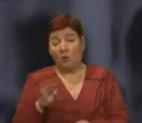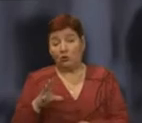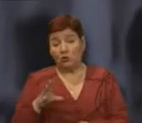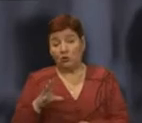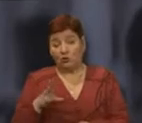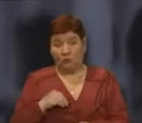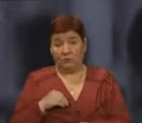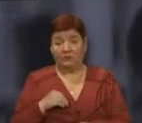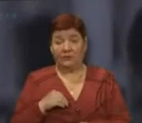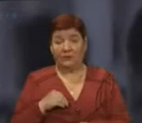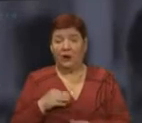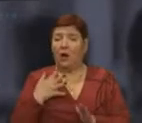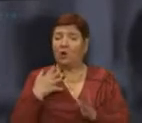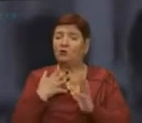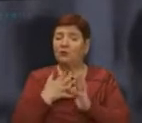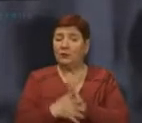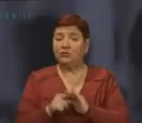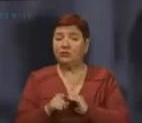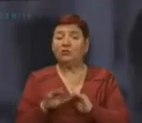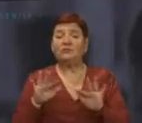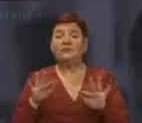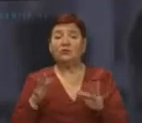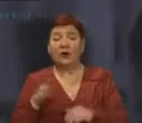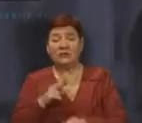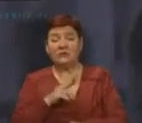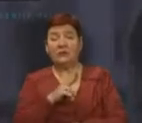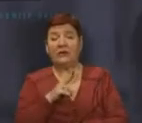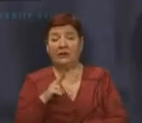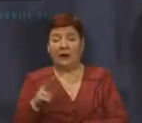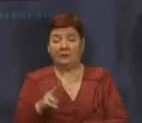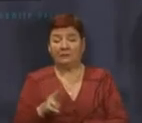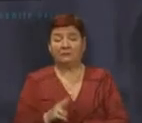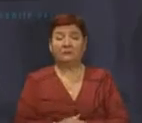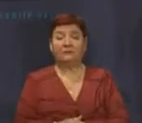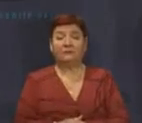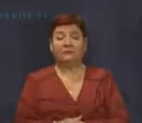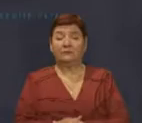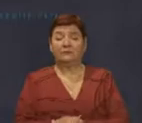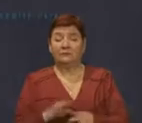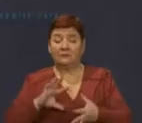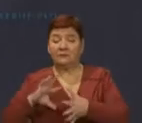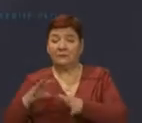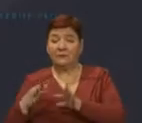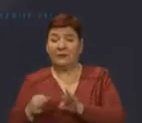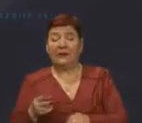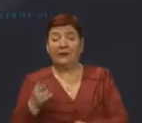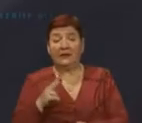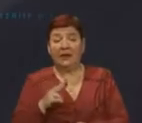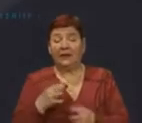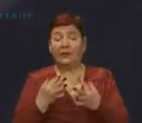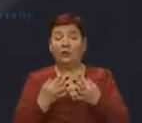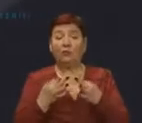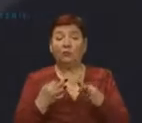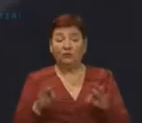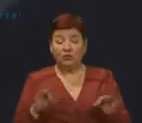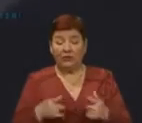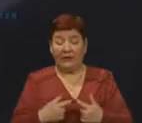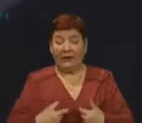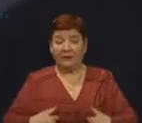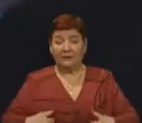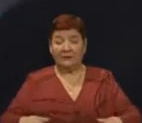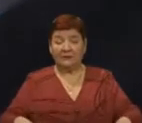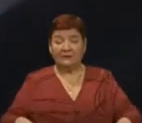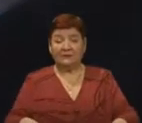по-своєму, розуміючи ту ситуацію, яка склалася, і для недопущення колапсу